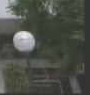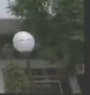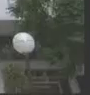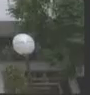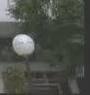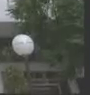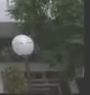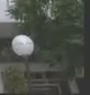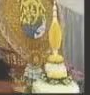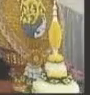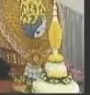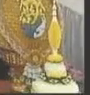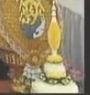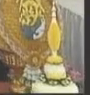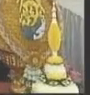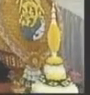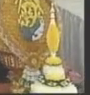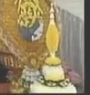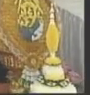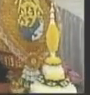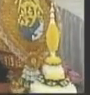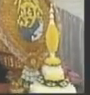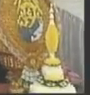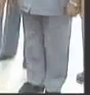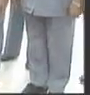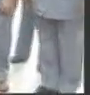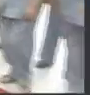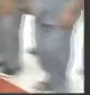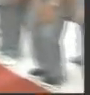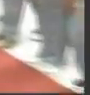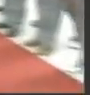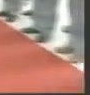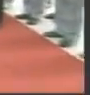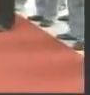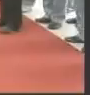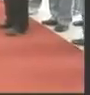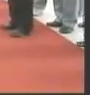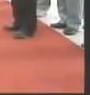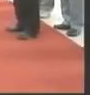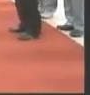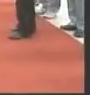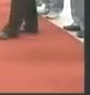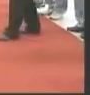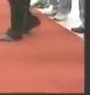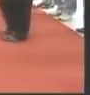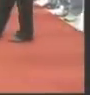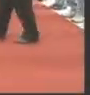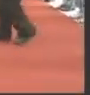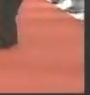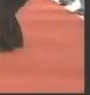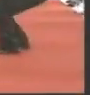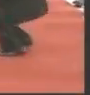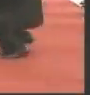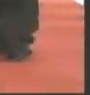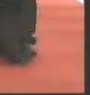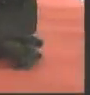ศที่ศาลาสิริราช100ปีโรงพยาบาลสิริราชนะคะก็มีคณะบุคคลและประชาชนจากหลากหลายพื้นที่ค่ะเดินทางมาร่วมลงนามถว